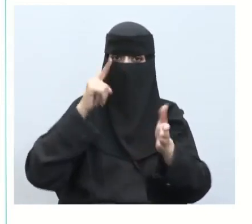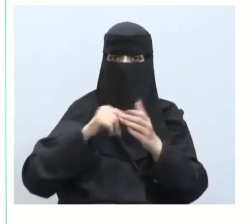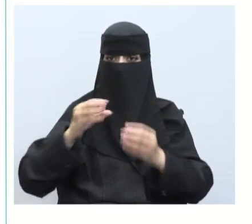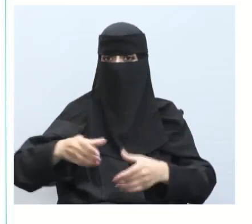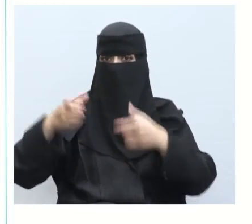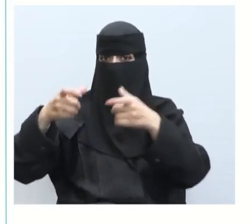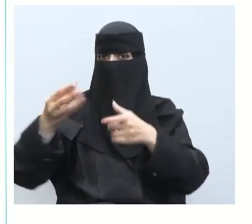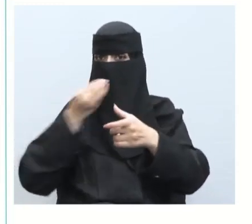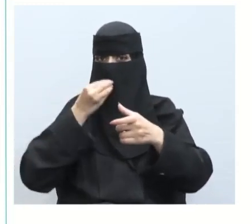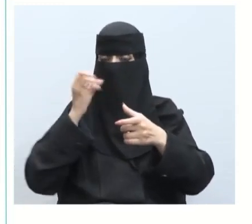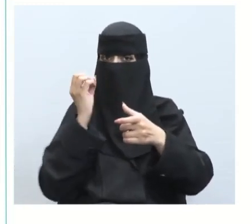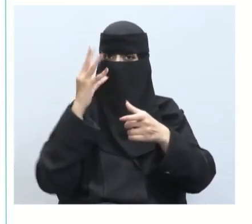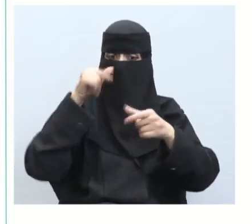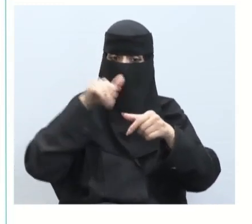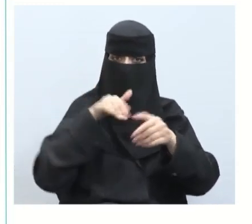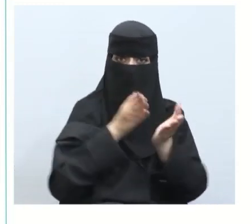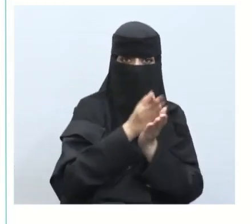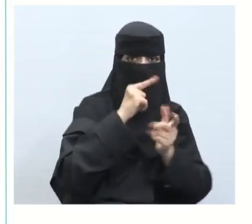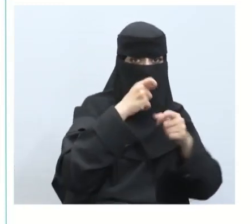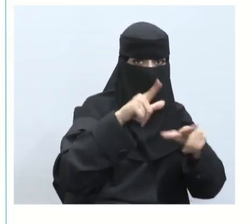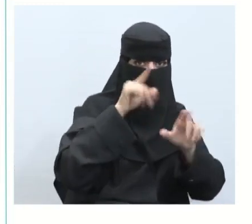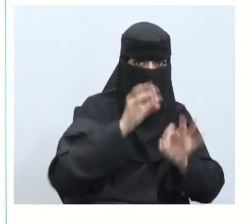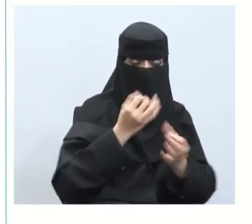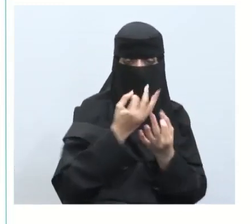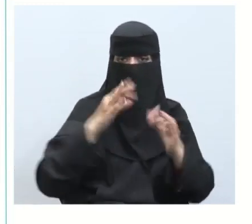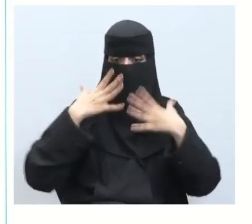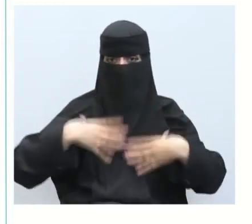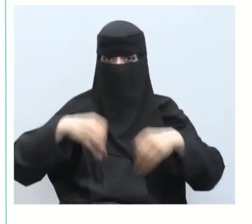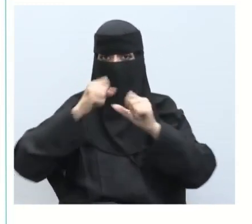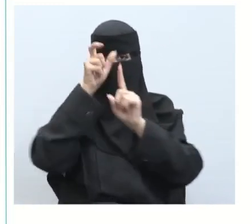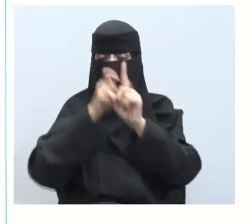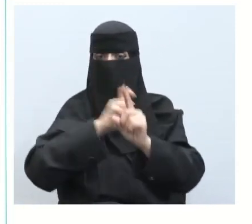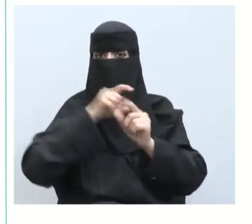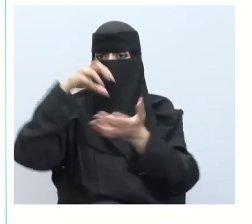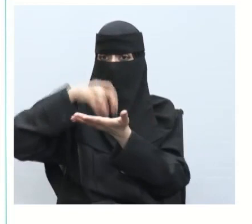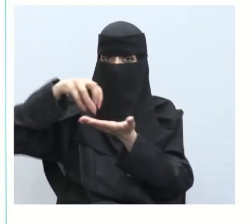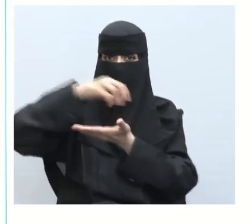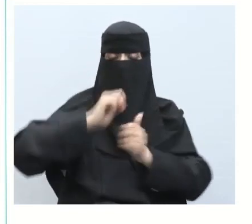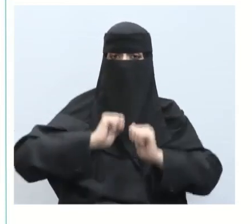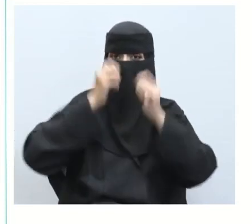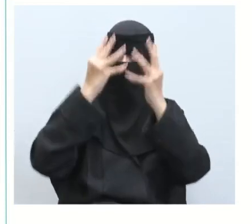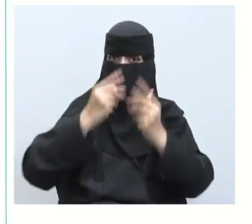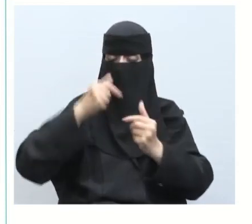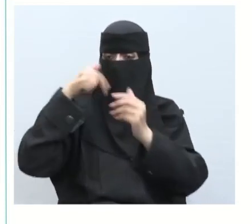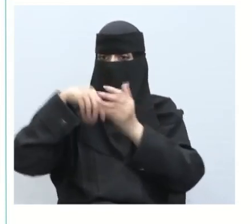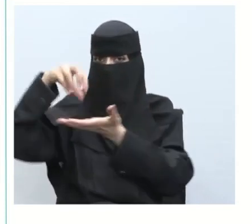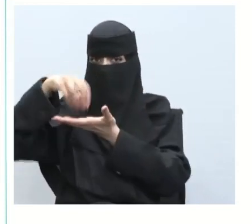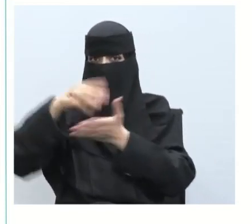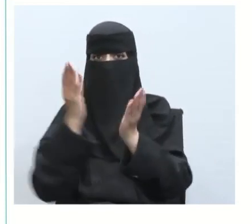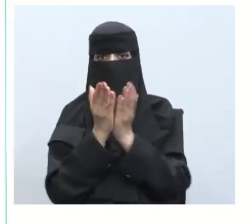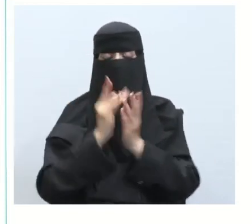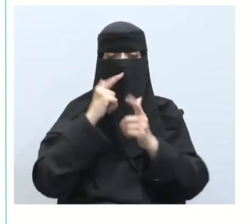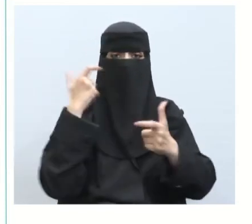الافطار تقدم بالشكل الصحيح الذي يضمن سلامه وصحه الطلاب الاماكن هل مهيل قاعات الدراسيه اذا يراقب